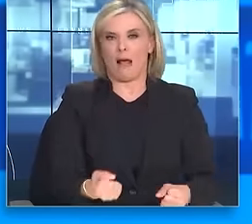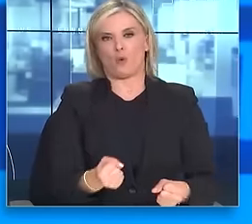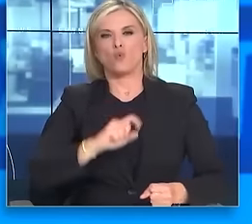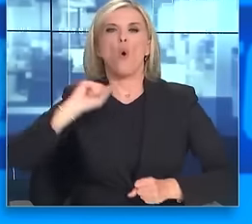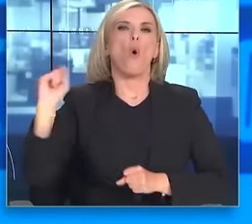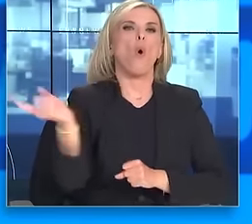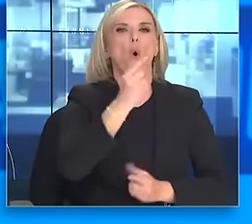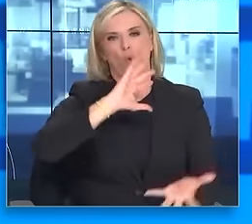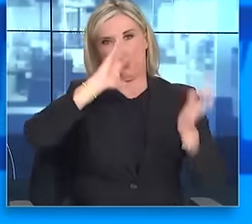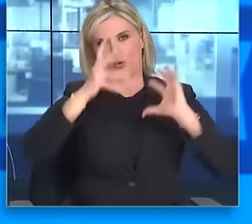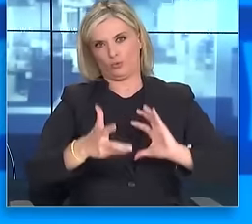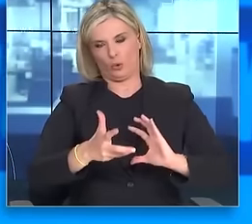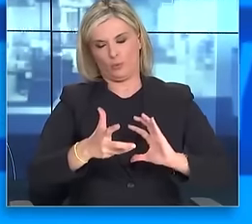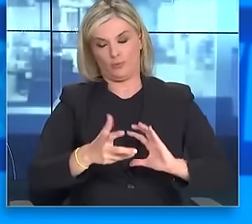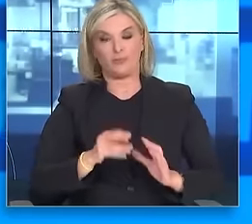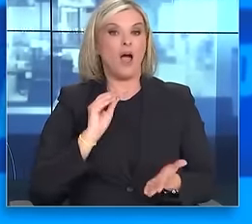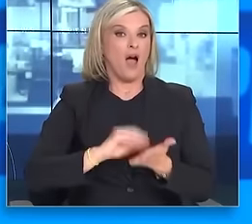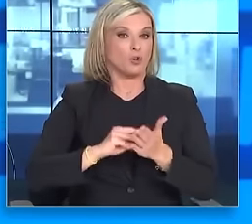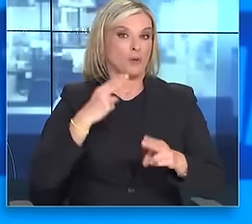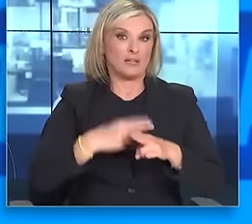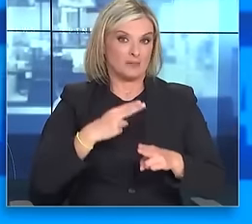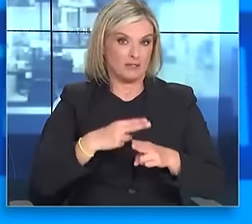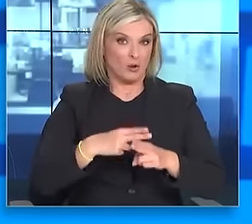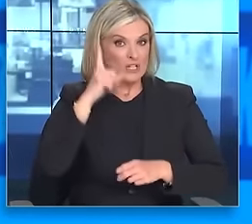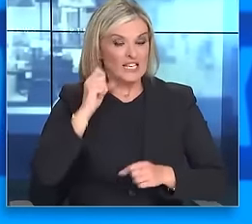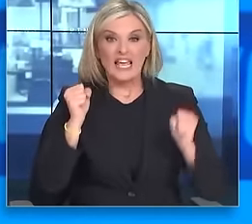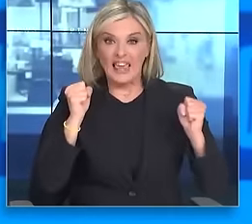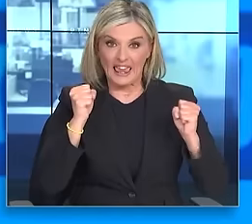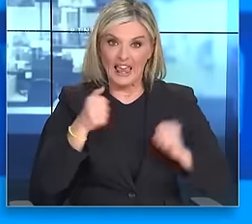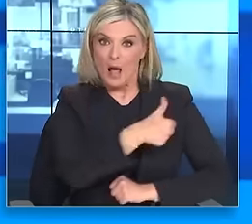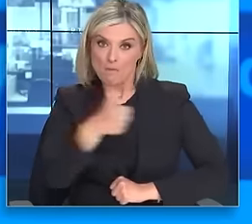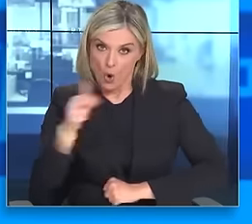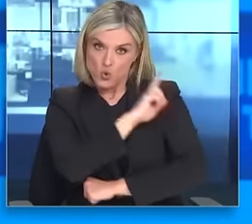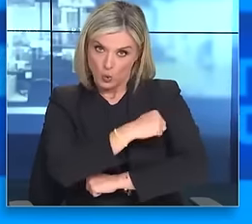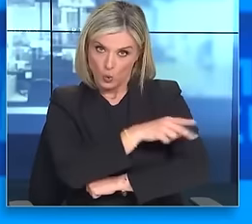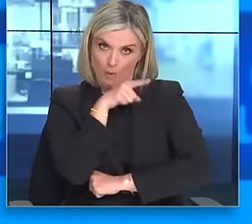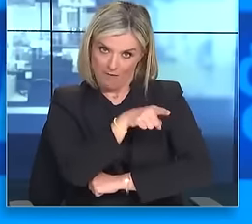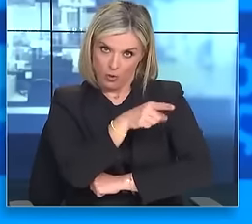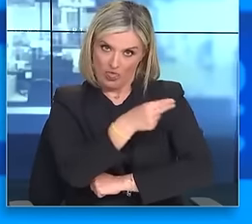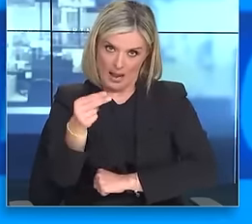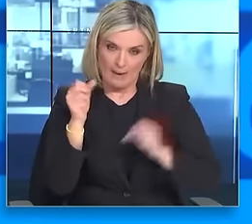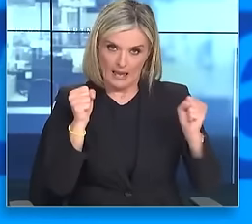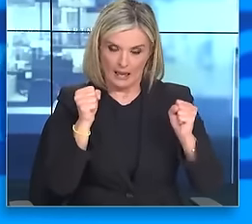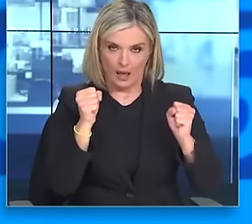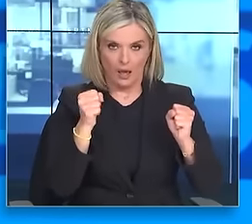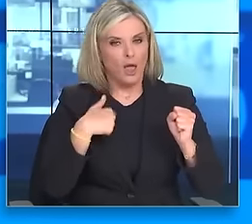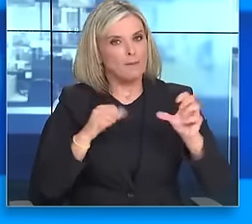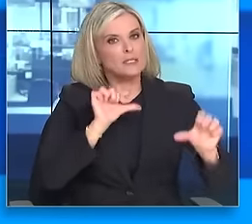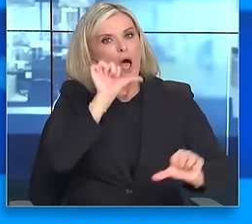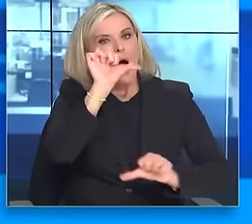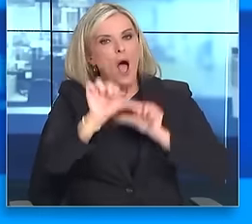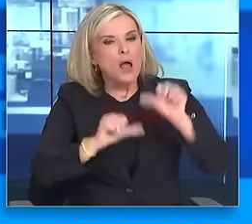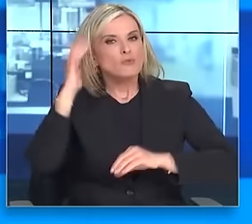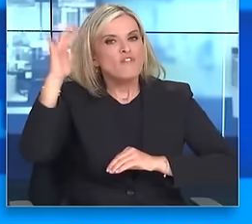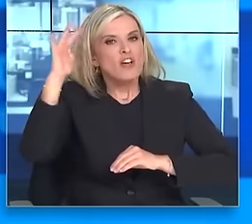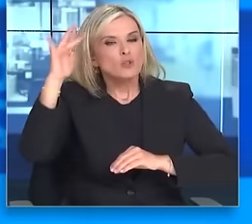νομίζω ότι είναι σημαντικό. Mm-hmm. Η υγεία δεν είναι μόνο τα νοσοκομεία. Αν κάτι αλλάζουμε στη φιλοσοφία μας, είναι ότι δίνουμε πολύ